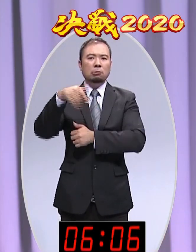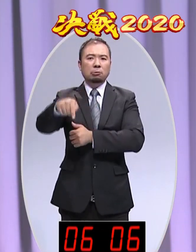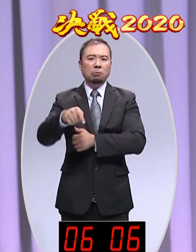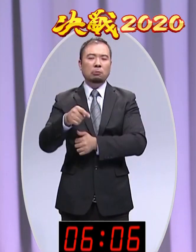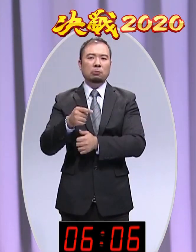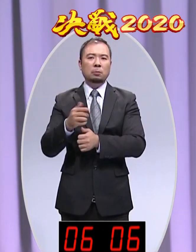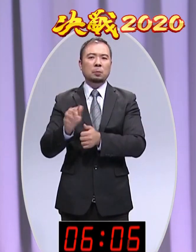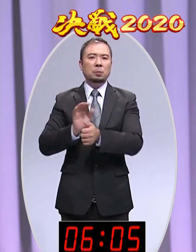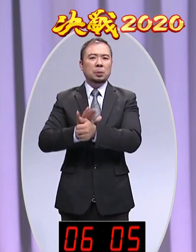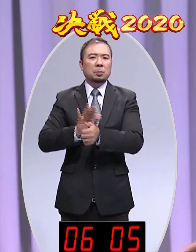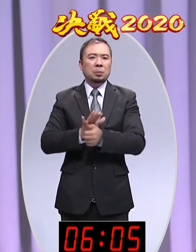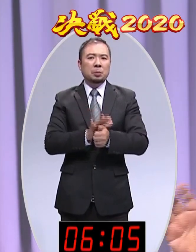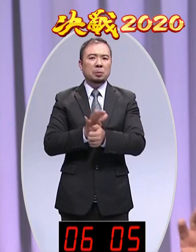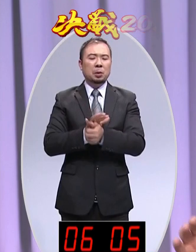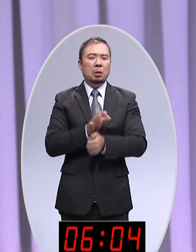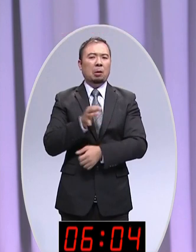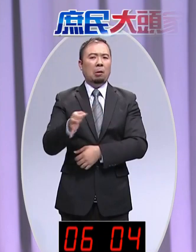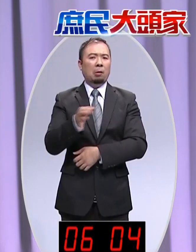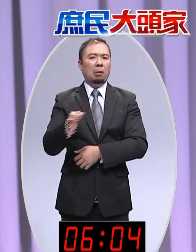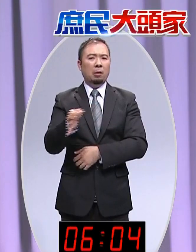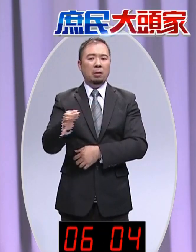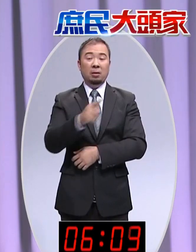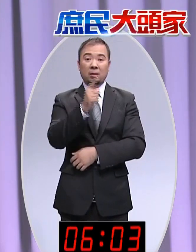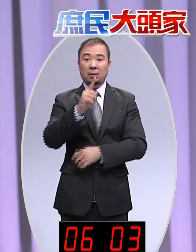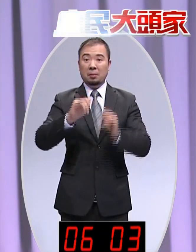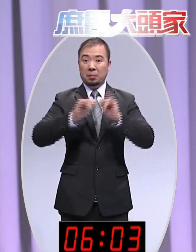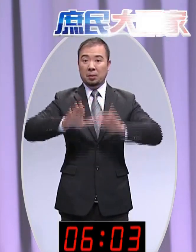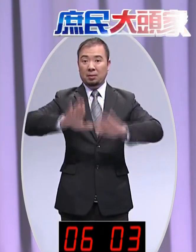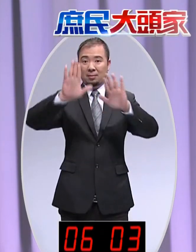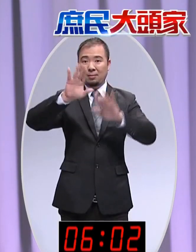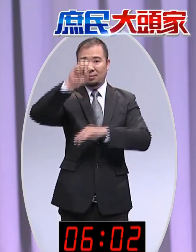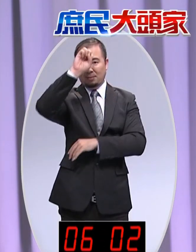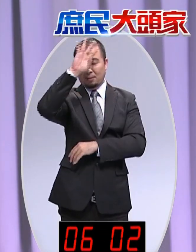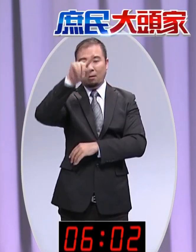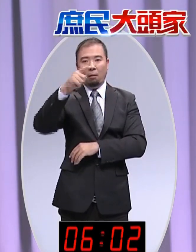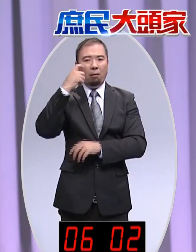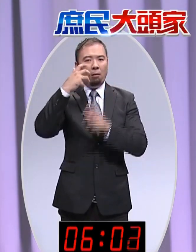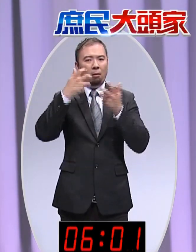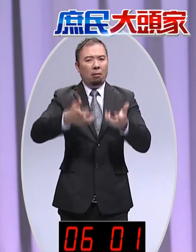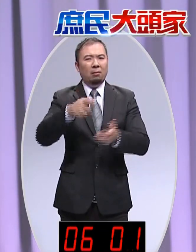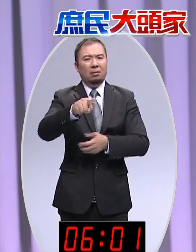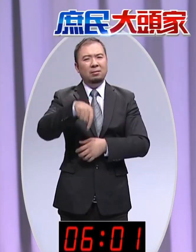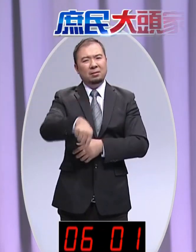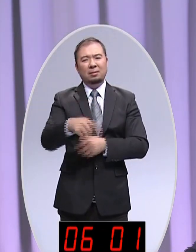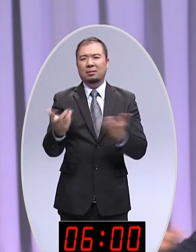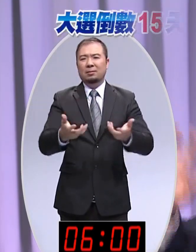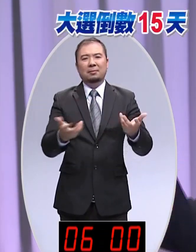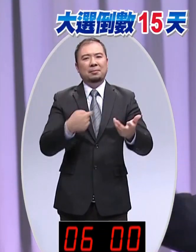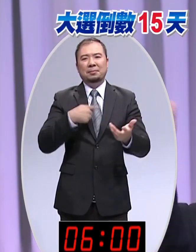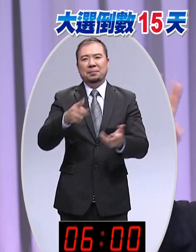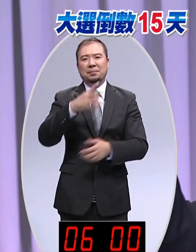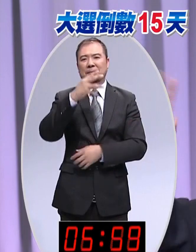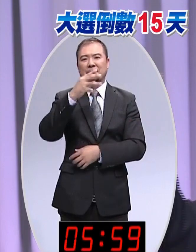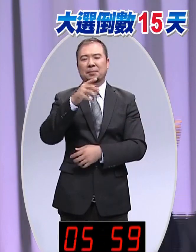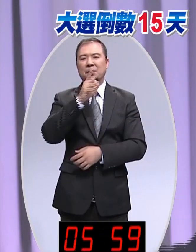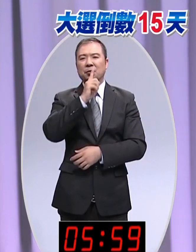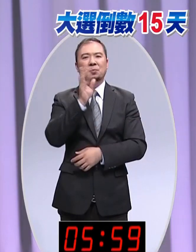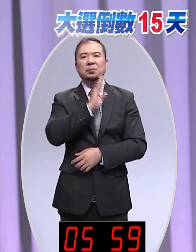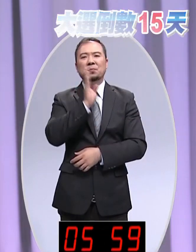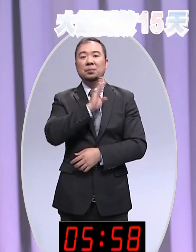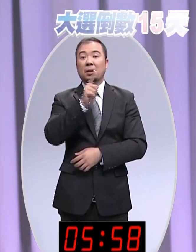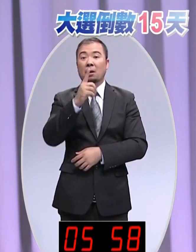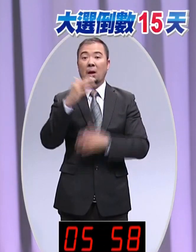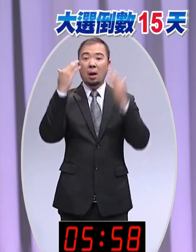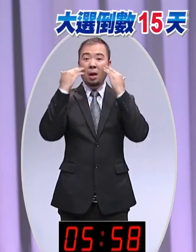系，我不愿意再去多说这些仇荣人士的部分。韩市长刚刚已经拿出来这些